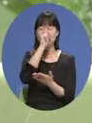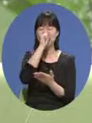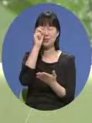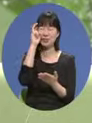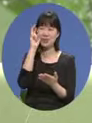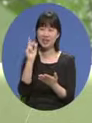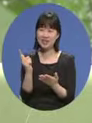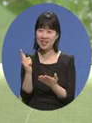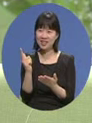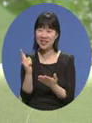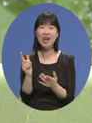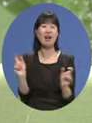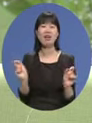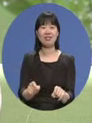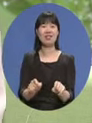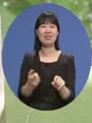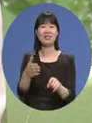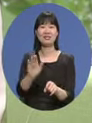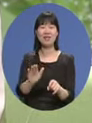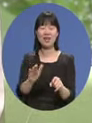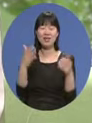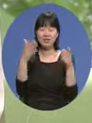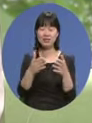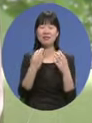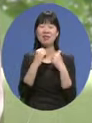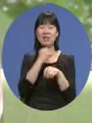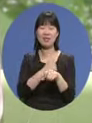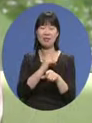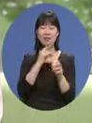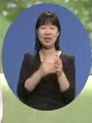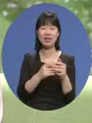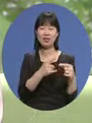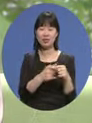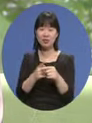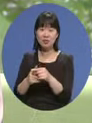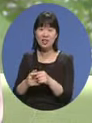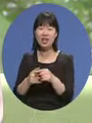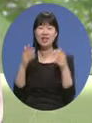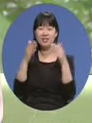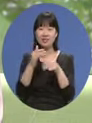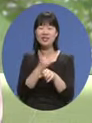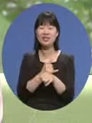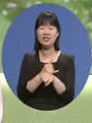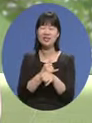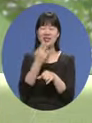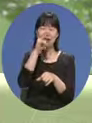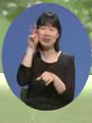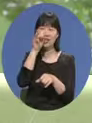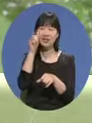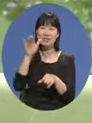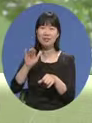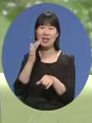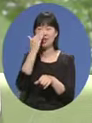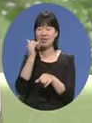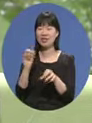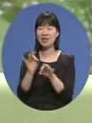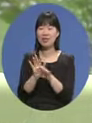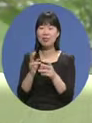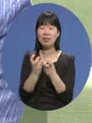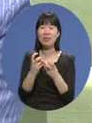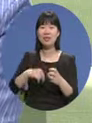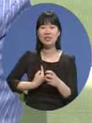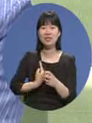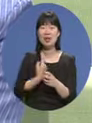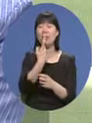건 아닐까요? 아닙니다. 그래도 짧게라도 집중을 많이 했죠. 그렇죠. 중간중간 이렇게 하긴 했지만. 네네. 네. 지루함을 없애는 방법을